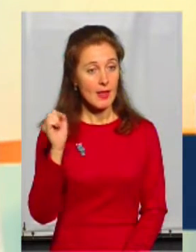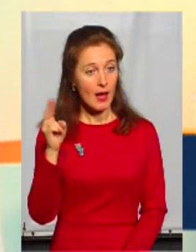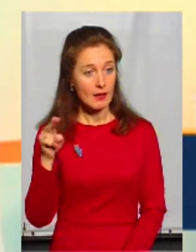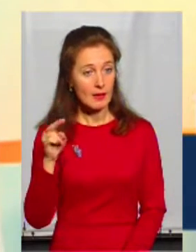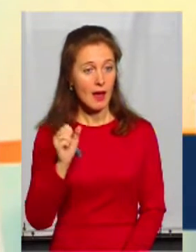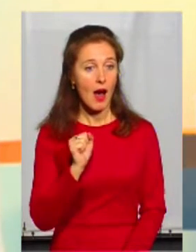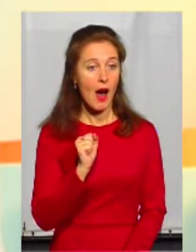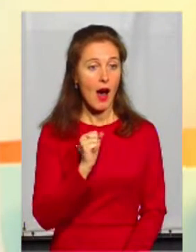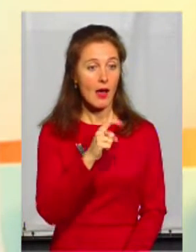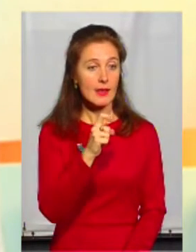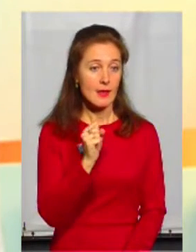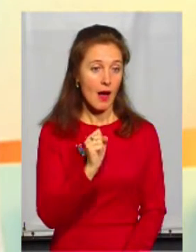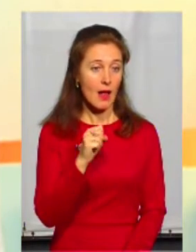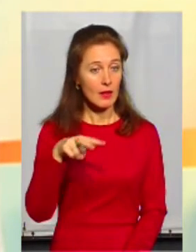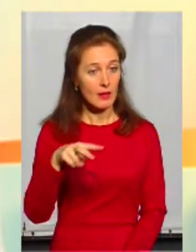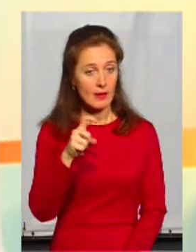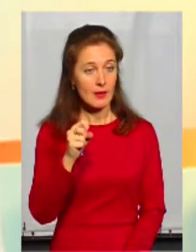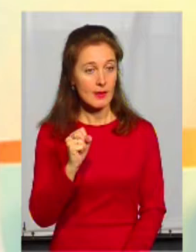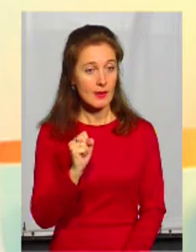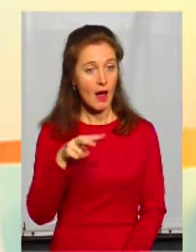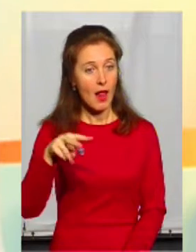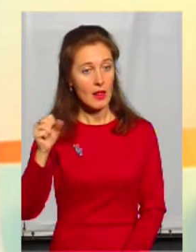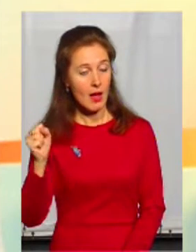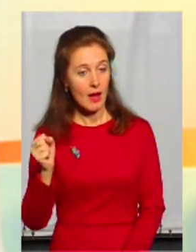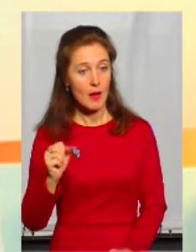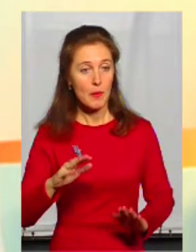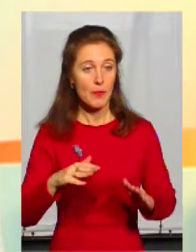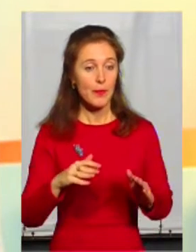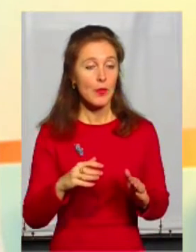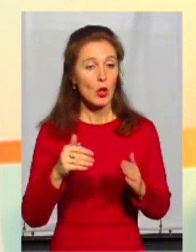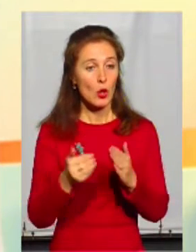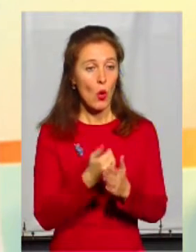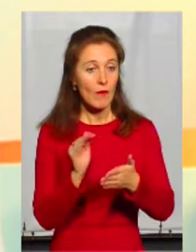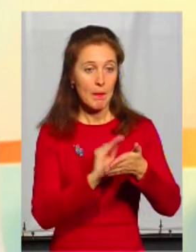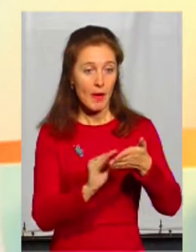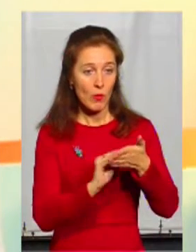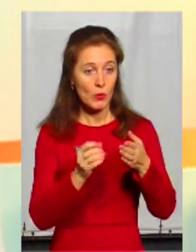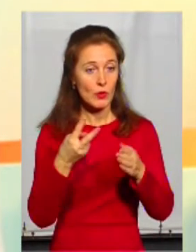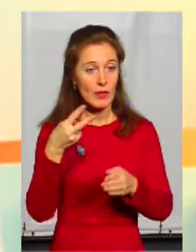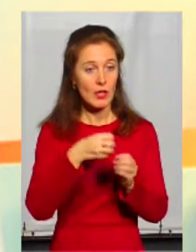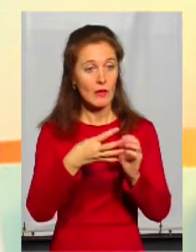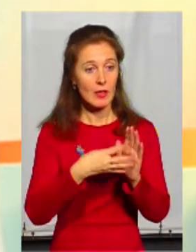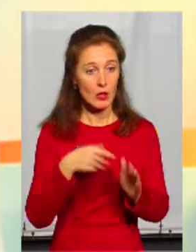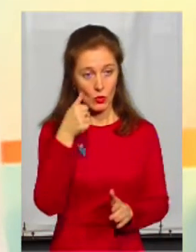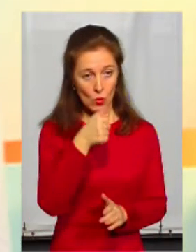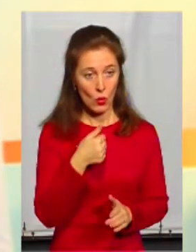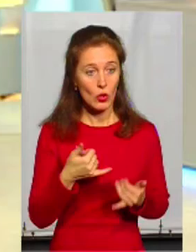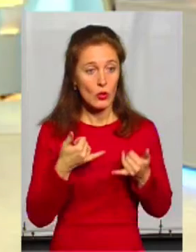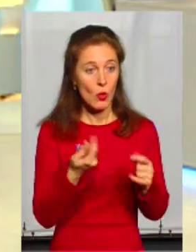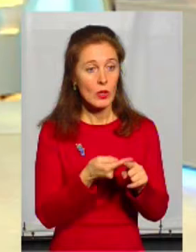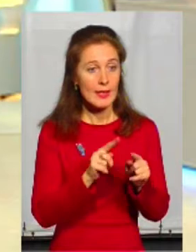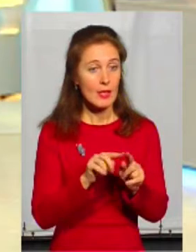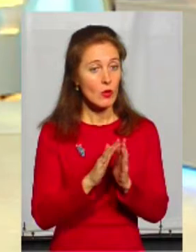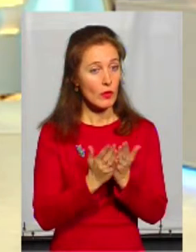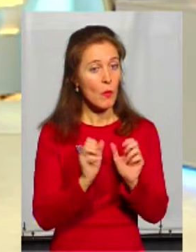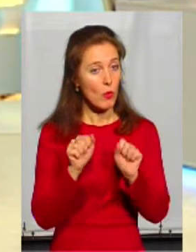так само, як зал, зала, які пропонуються в новому правописі 2019 року. І сьогодні ці словники